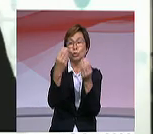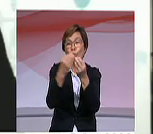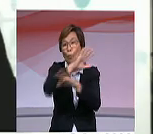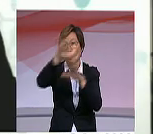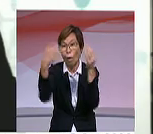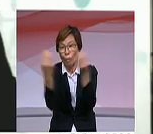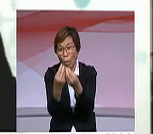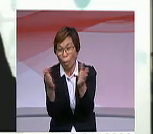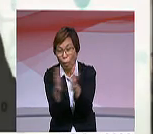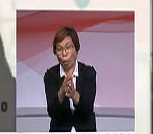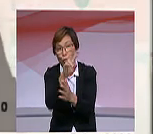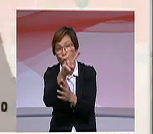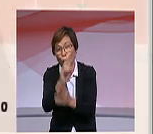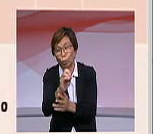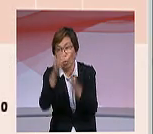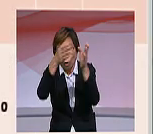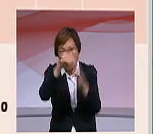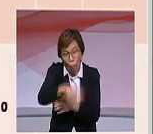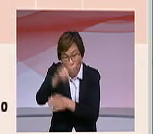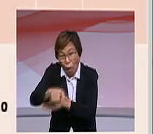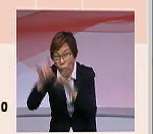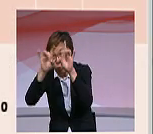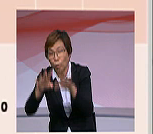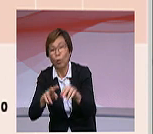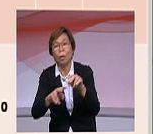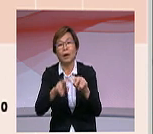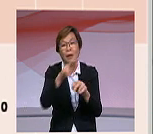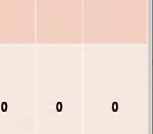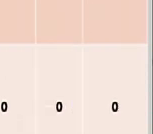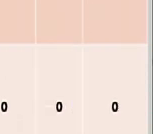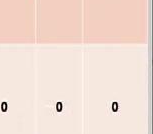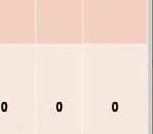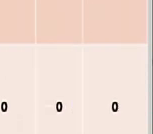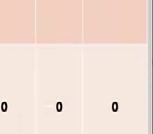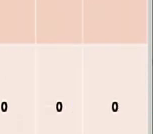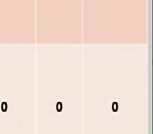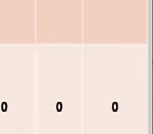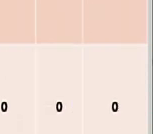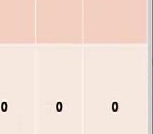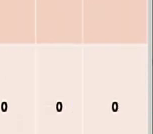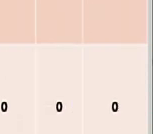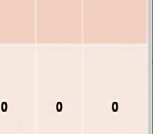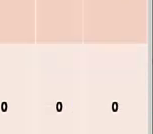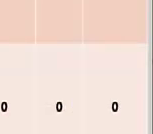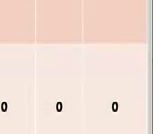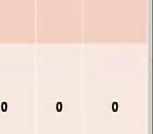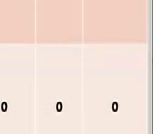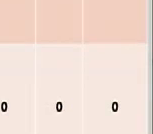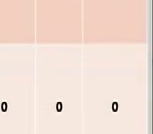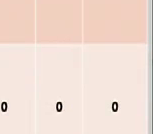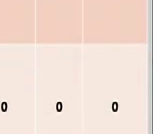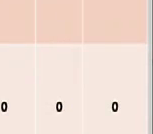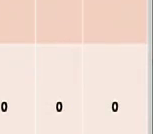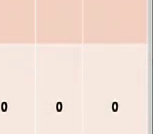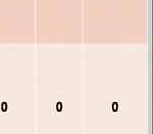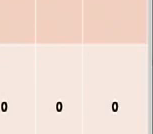20. Jumlah yang disaring ialah 539 individu. Kluster Kencana yang dilaporkan semalam ada pertambahan satu kes menjadikan